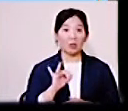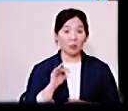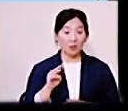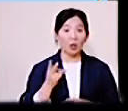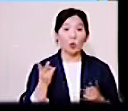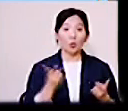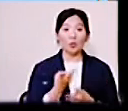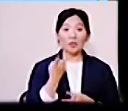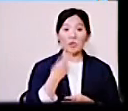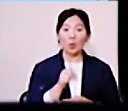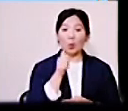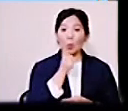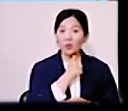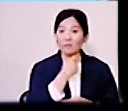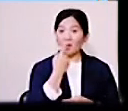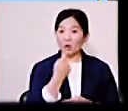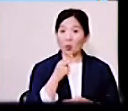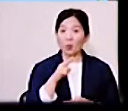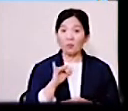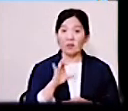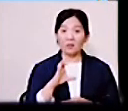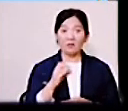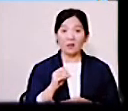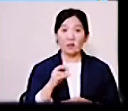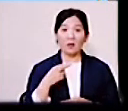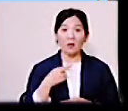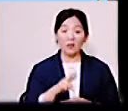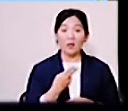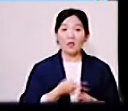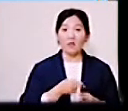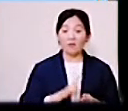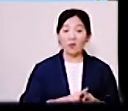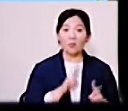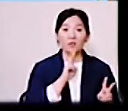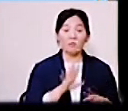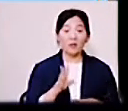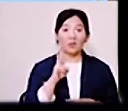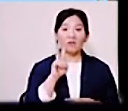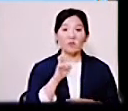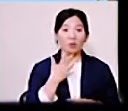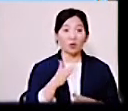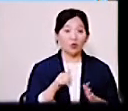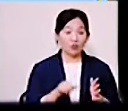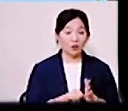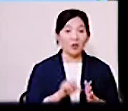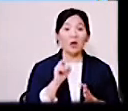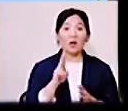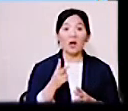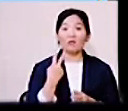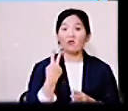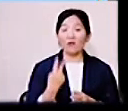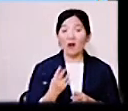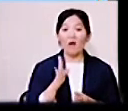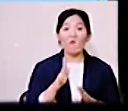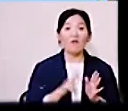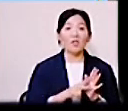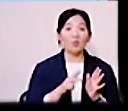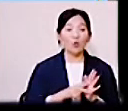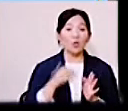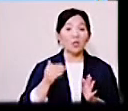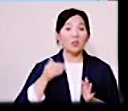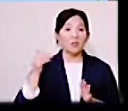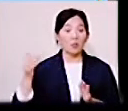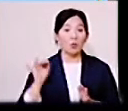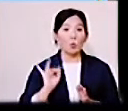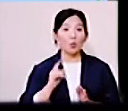нужно для кодирования одного пикселя. Для этого мы представляем 256 как 2 в восьмой степени